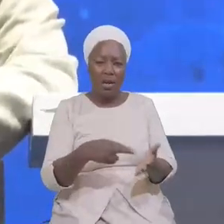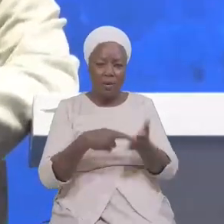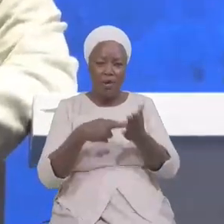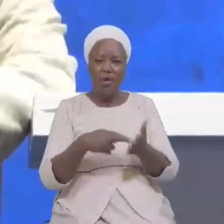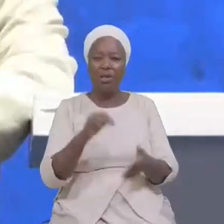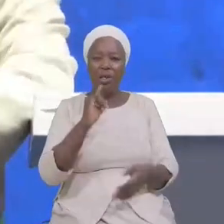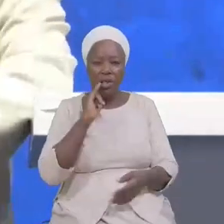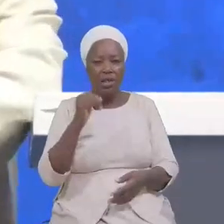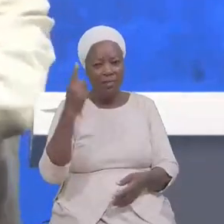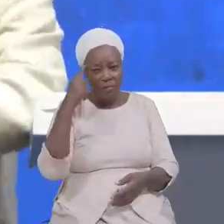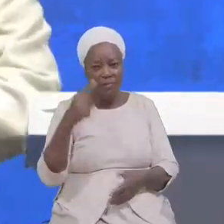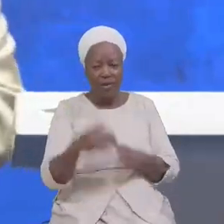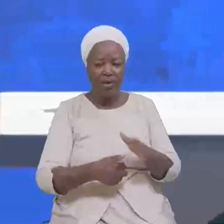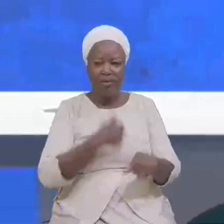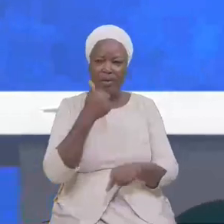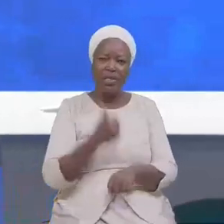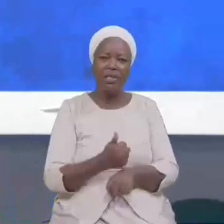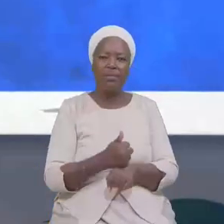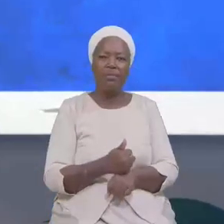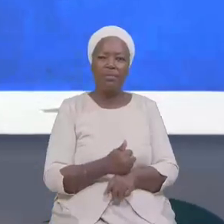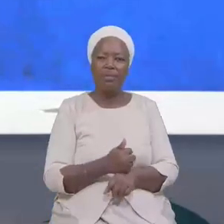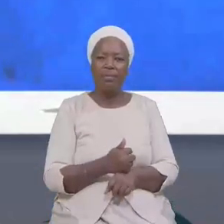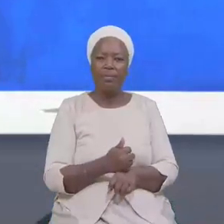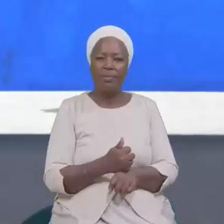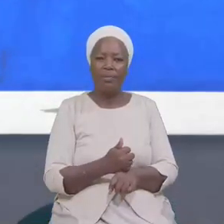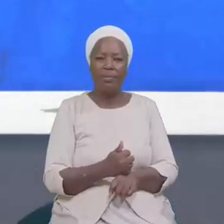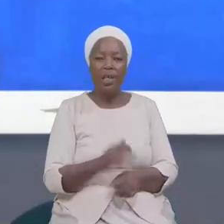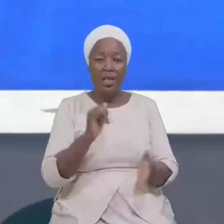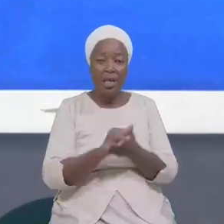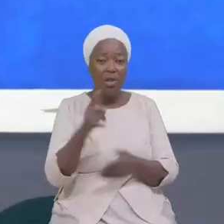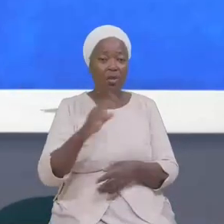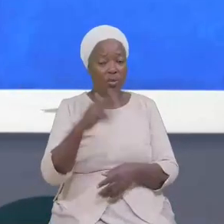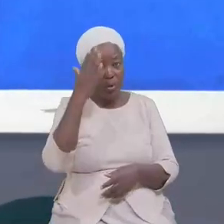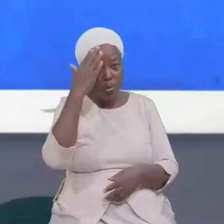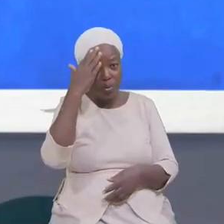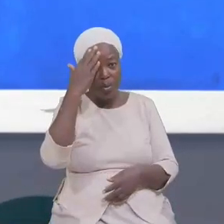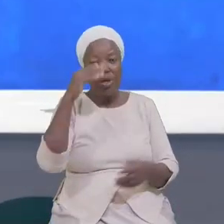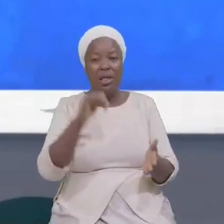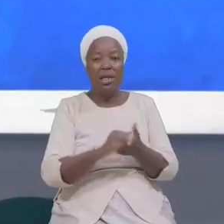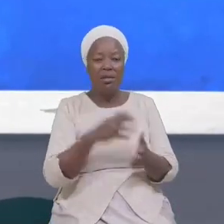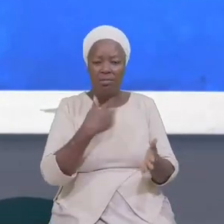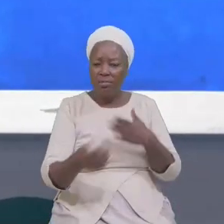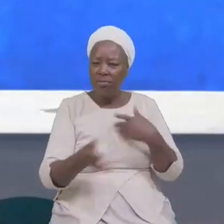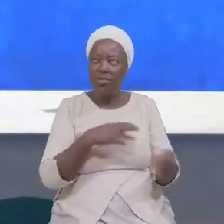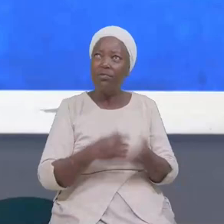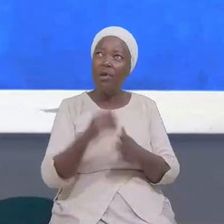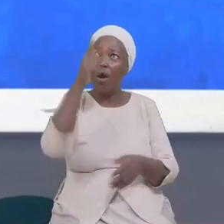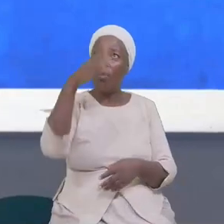La répétition, c'est pour l'emphase. Pour que tu saches que quelque chose que Dieu